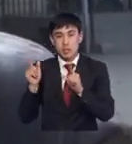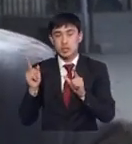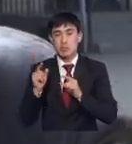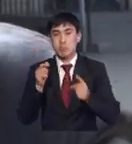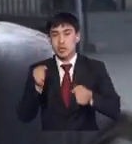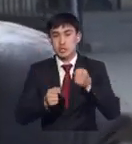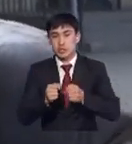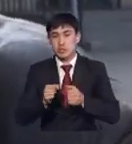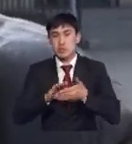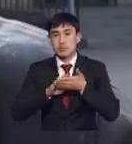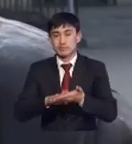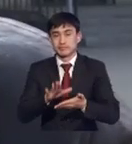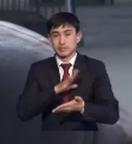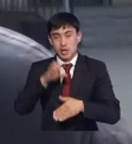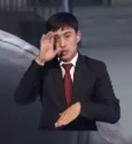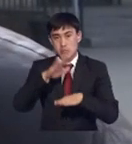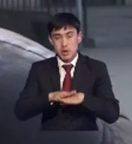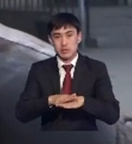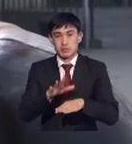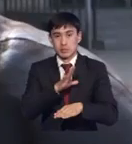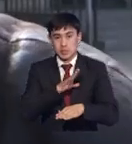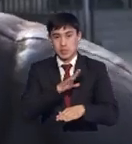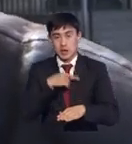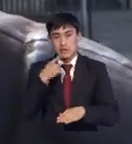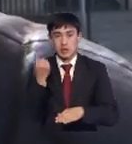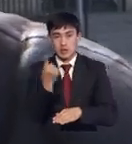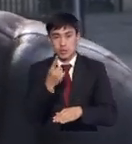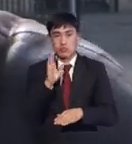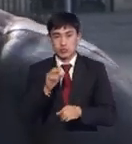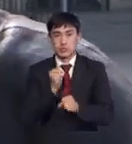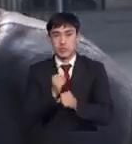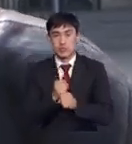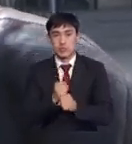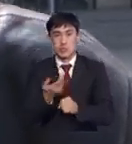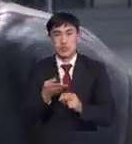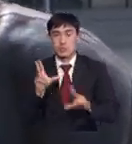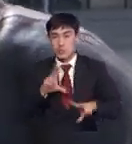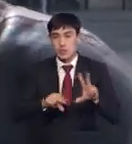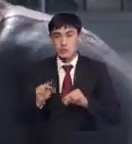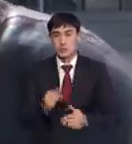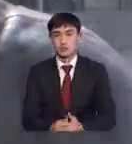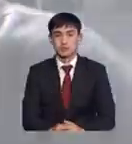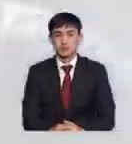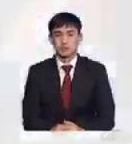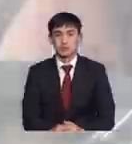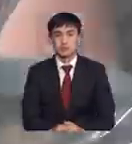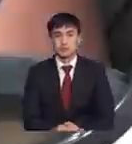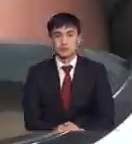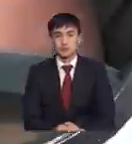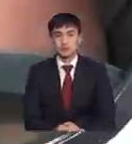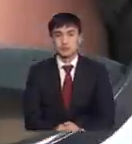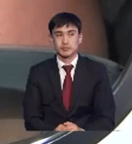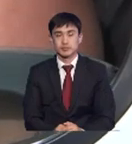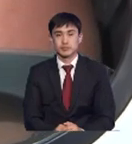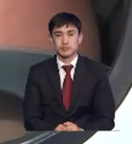куда только мы не обращались, и в Акимат в том числе. Говорят одно, будем делать. Мы очень на это надеемся. Дороги у